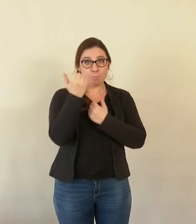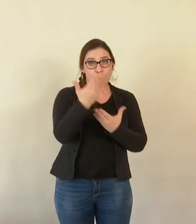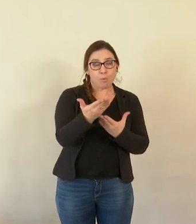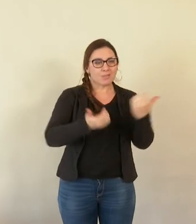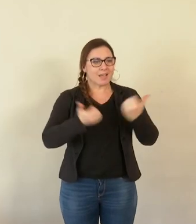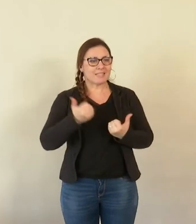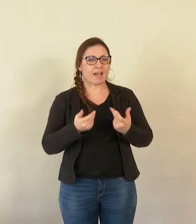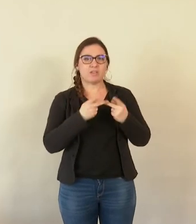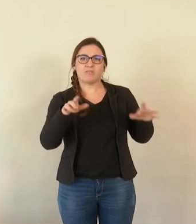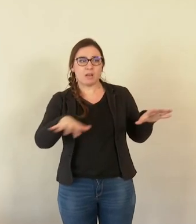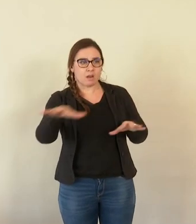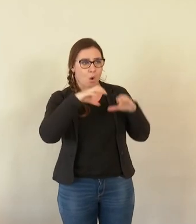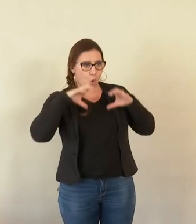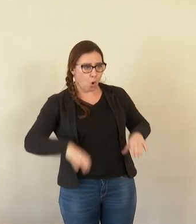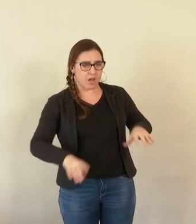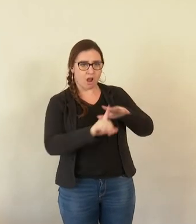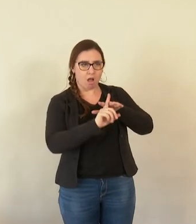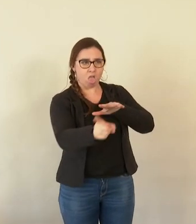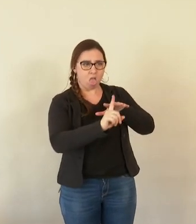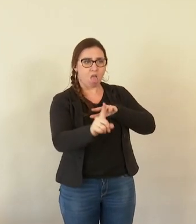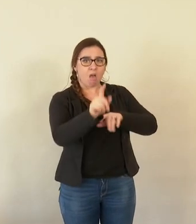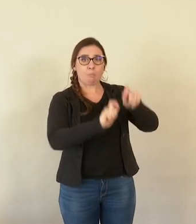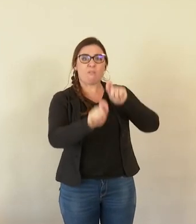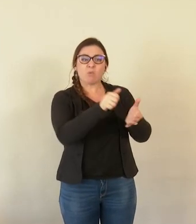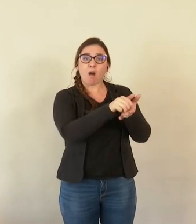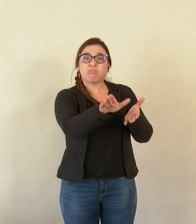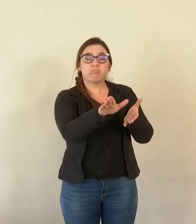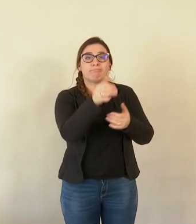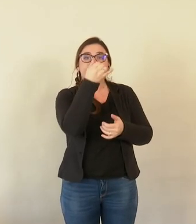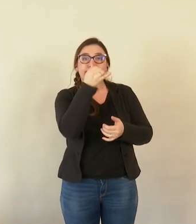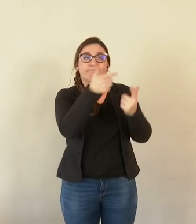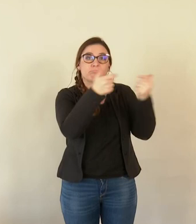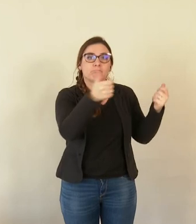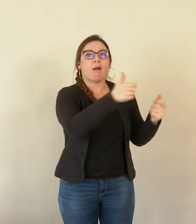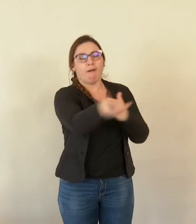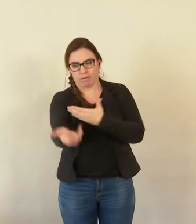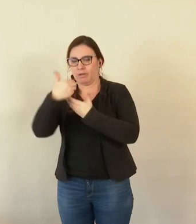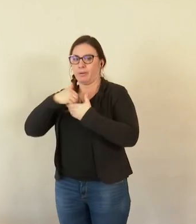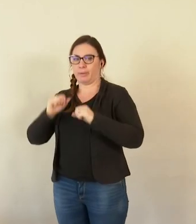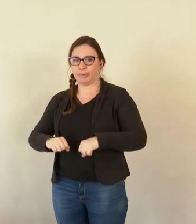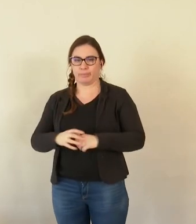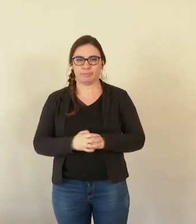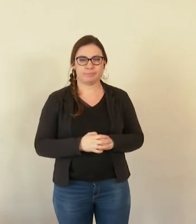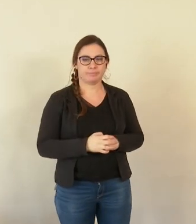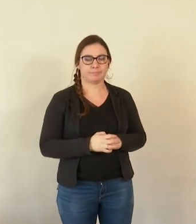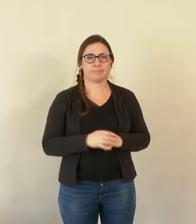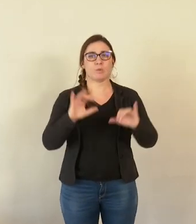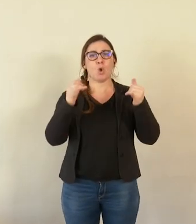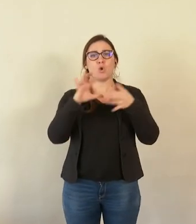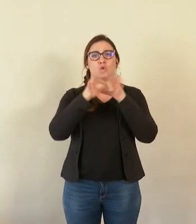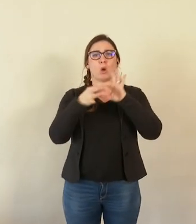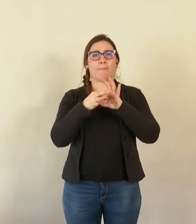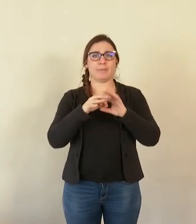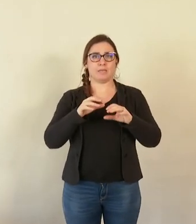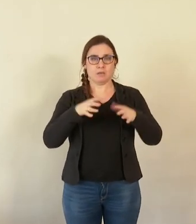services de la ville les collégiens exclus temporairement de leurs établissement tandis que les Jeux Olympiques mobilisent une